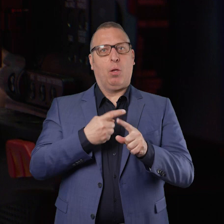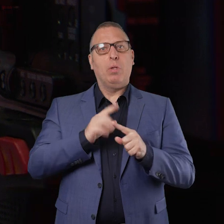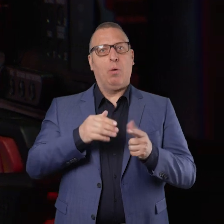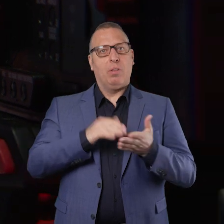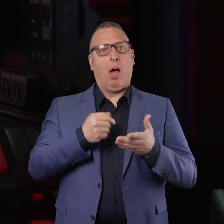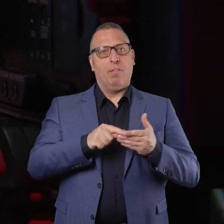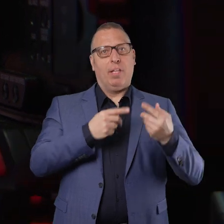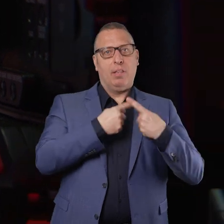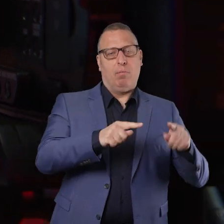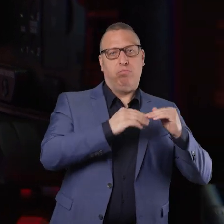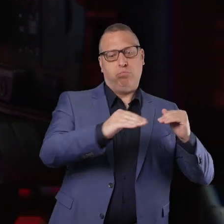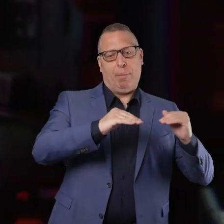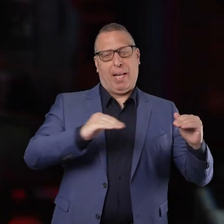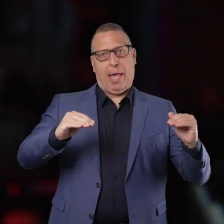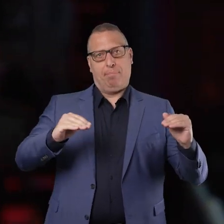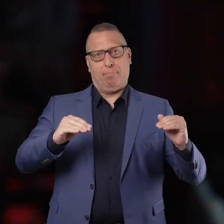auch auf internationaler Ebene.